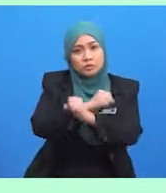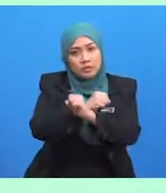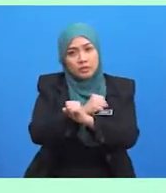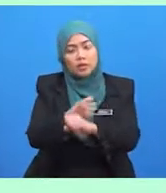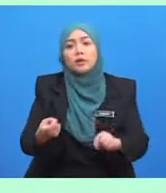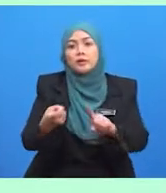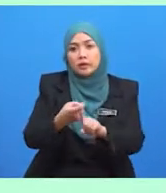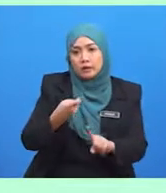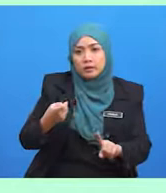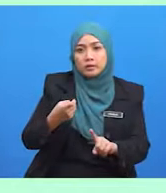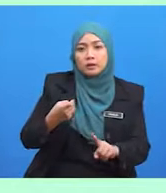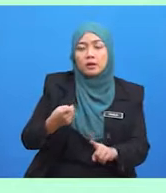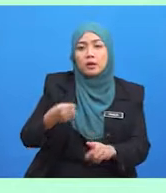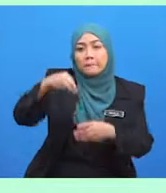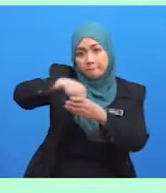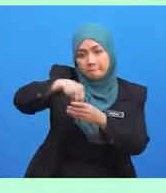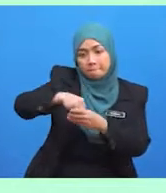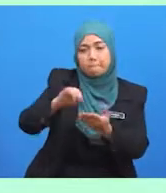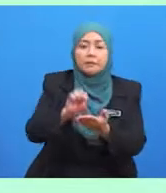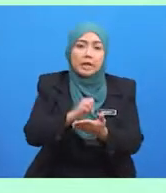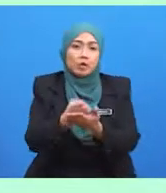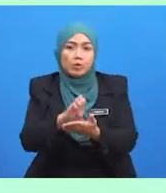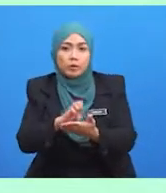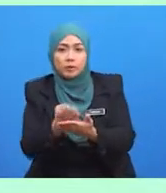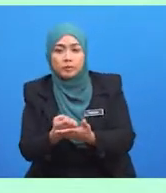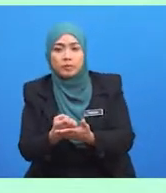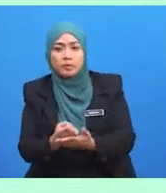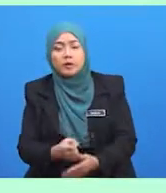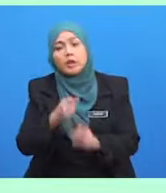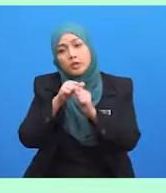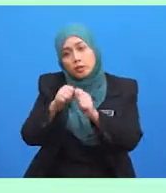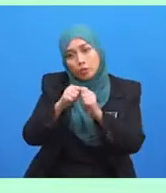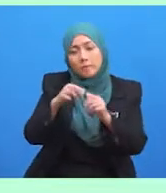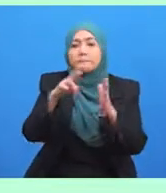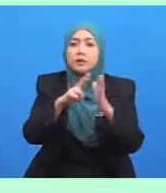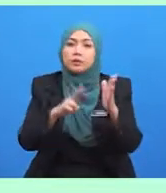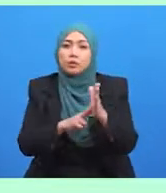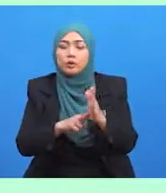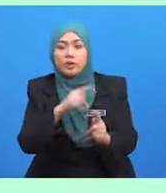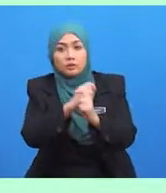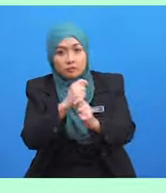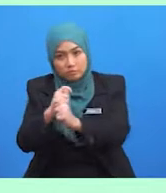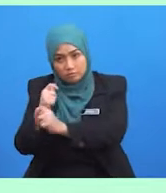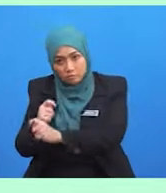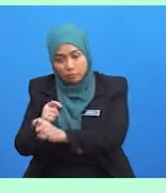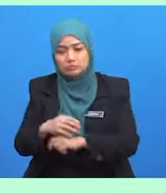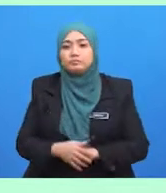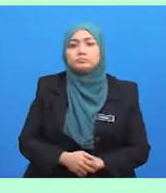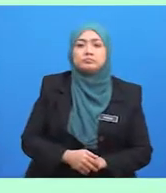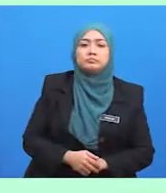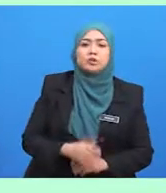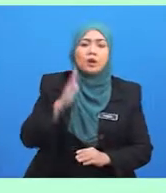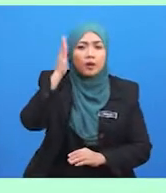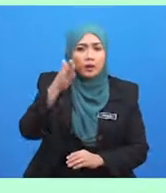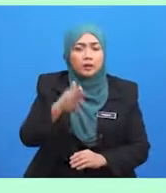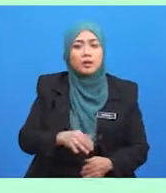diimport perlu mematuhi peraturan dan syarat tertentu. Ujian makmal atas pemeriksaan mutu akan dijalankan